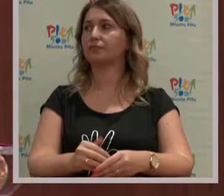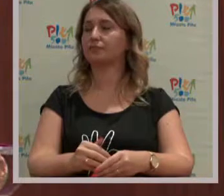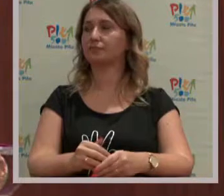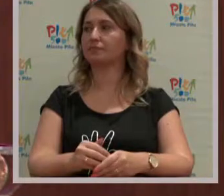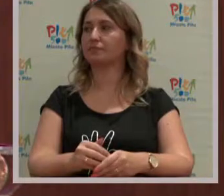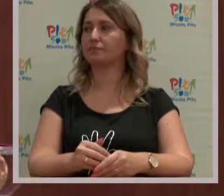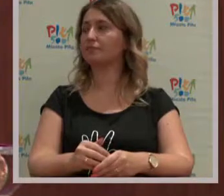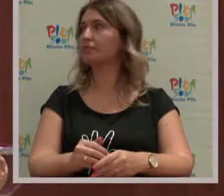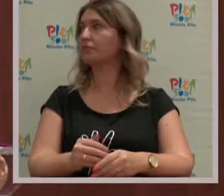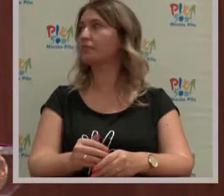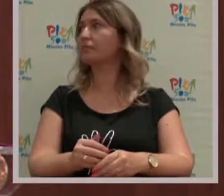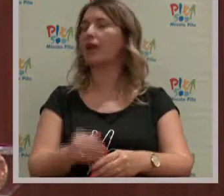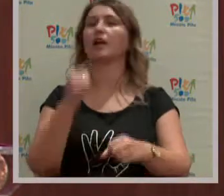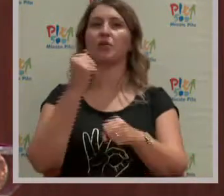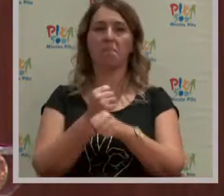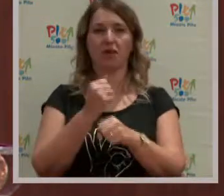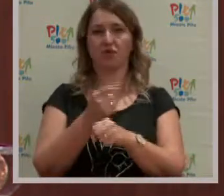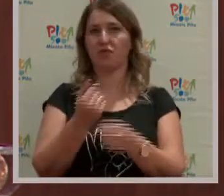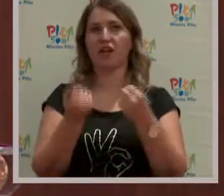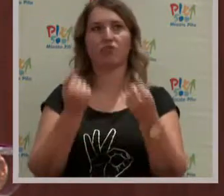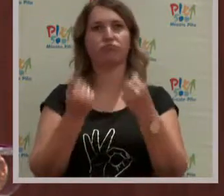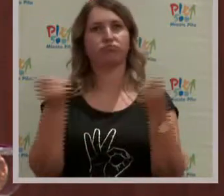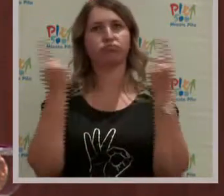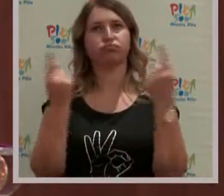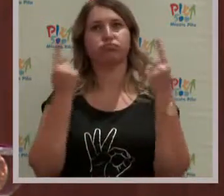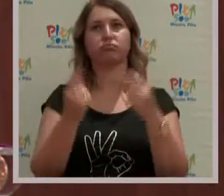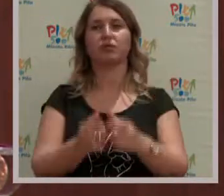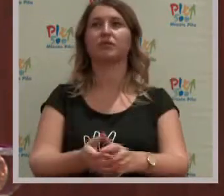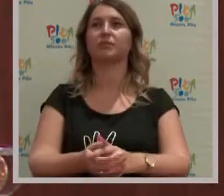panów, faktycznie w bardzo trudnej sytuacji organizacyjnej.